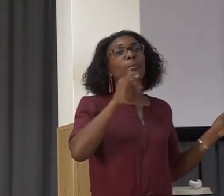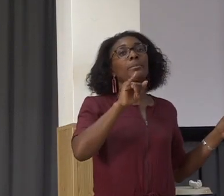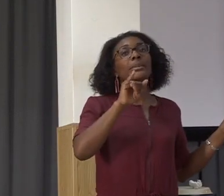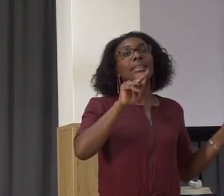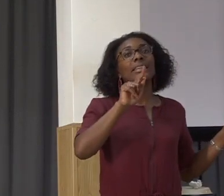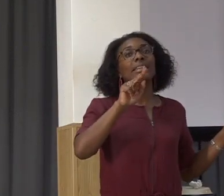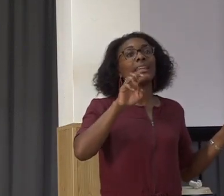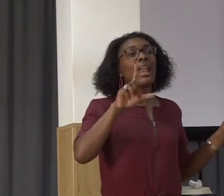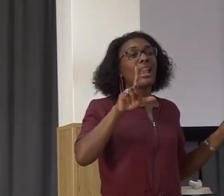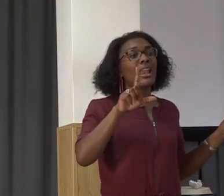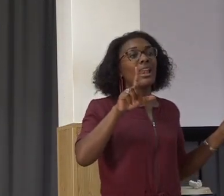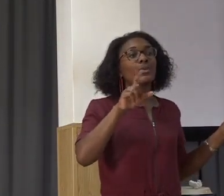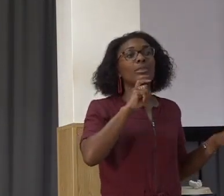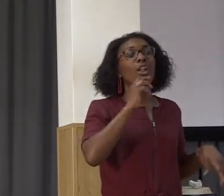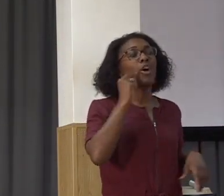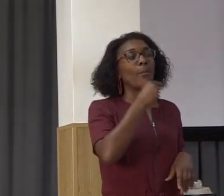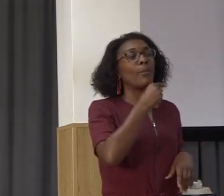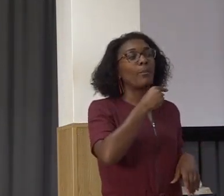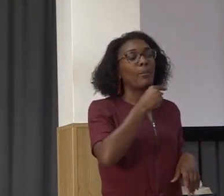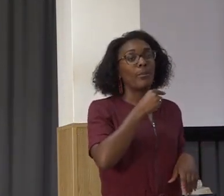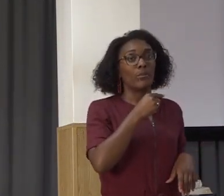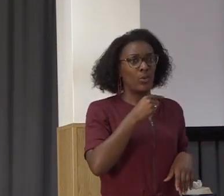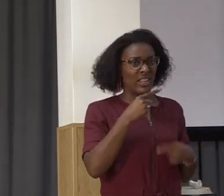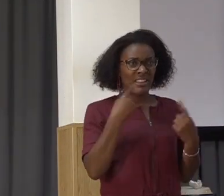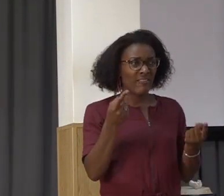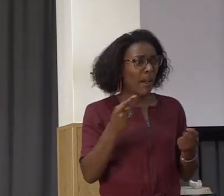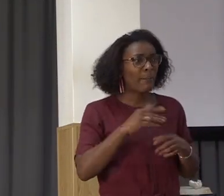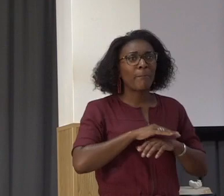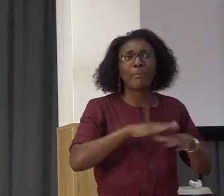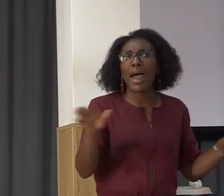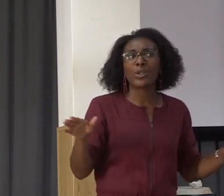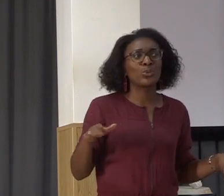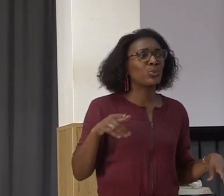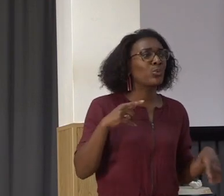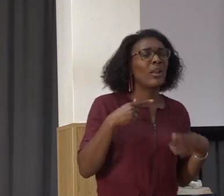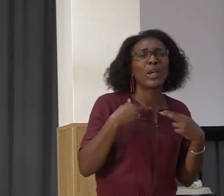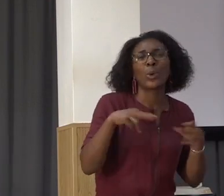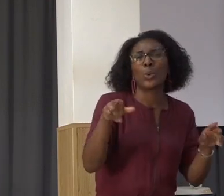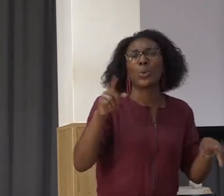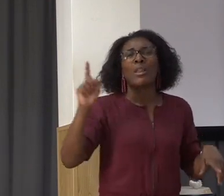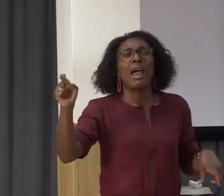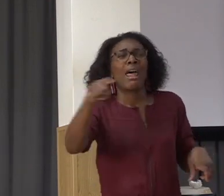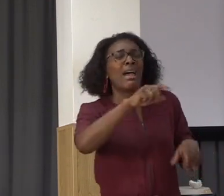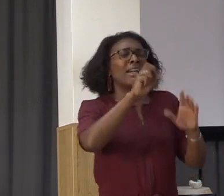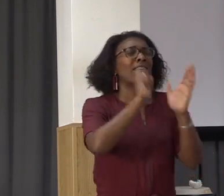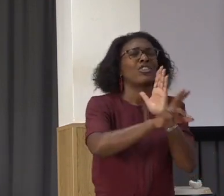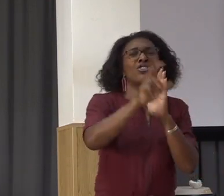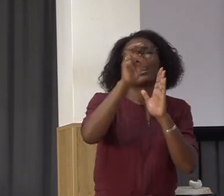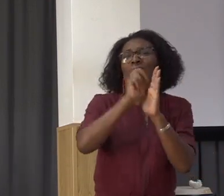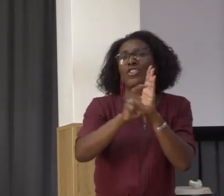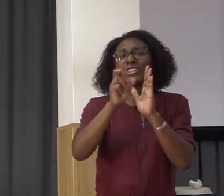il va dans les rues, il parle aux gens et il leur raconte ce que Dieu a fait pour lui. Et nous avons un témoignage